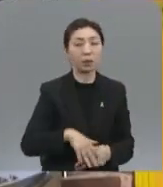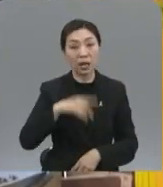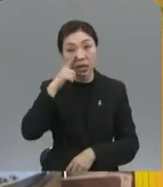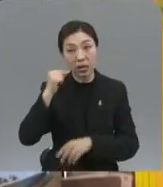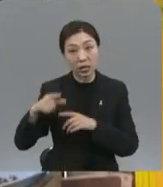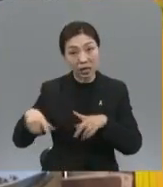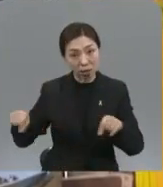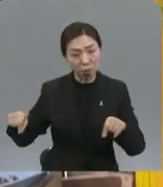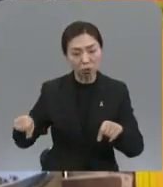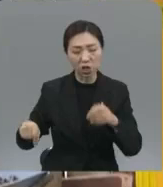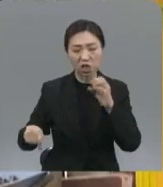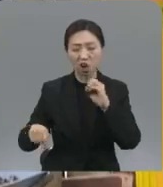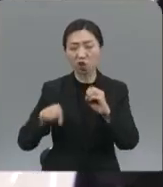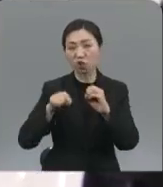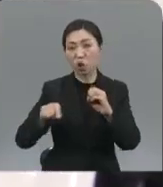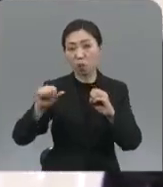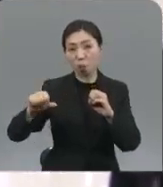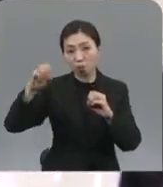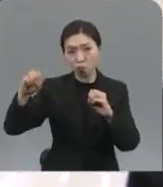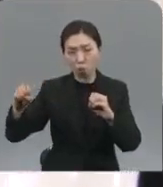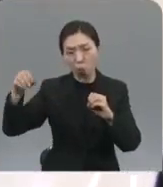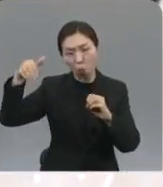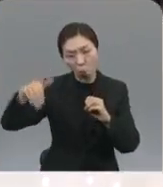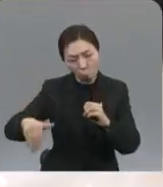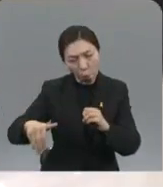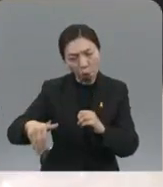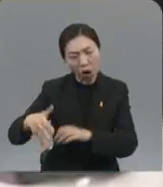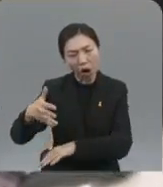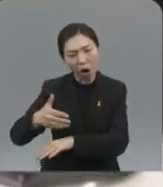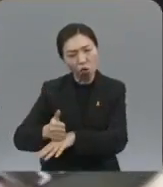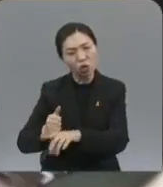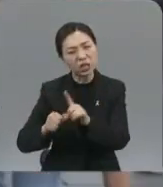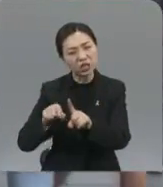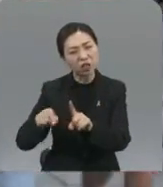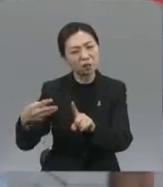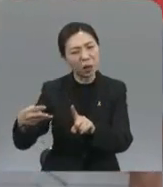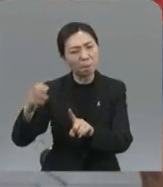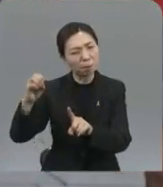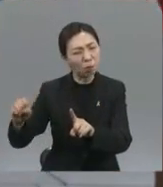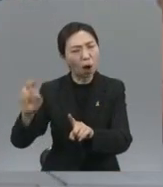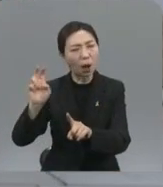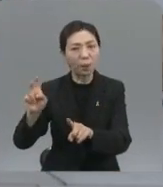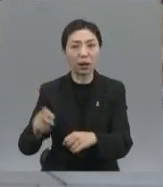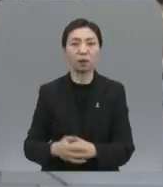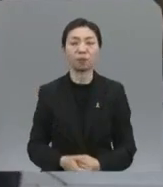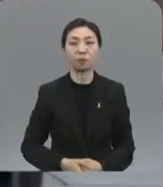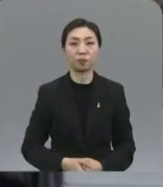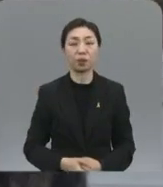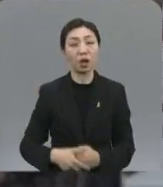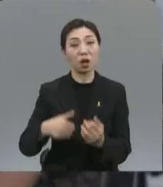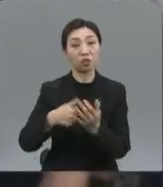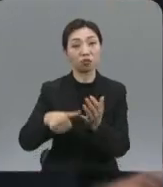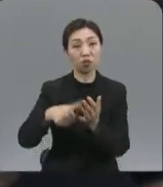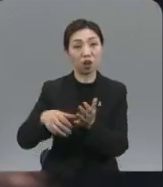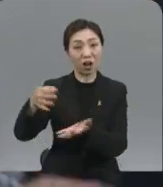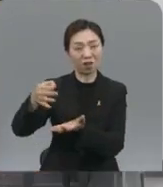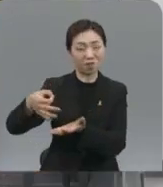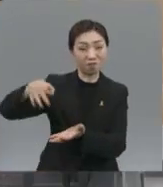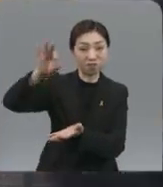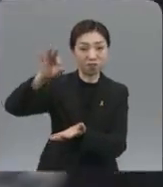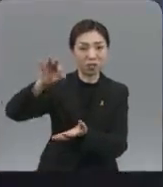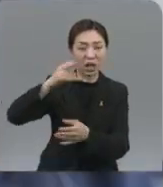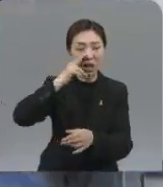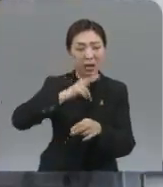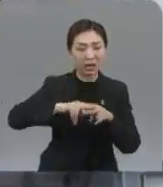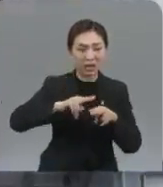le FMI a également évalué les circonstances économiques mondiales cette année comme un processus de rétablissement pénible il craint